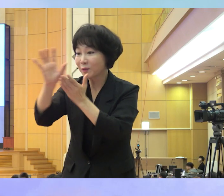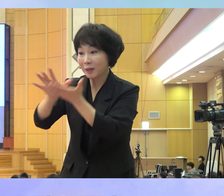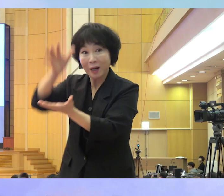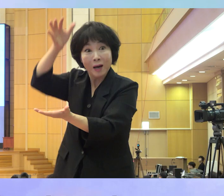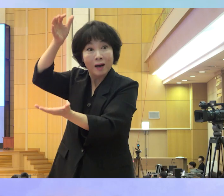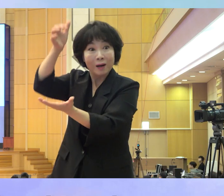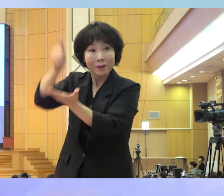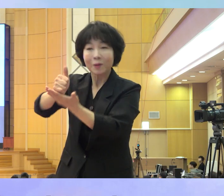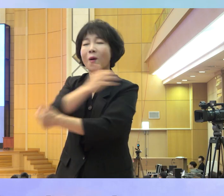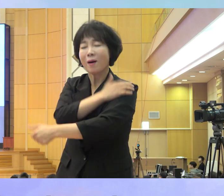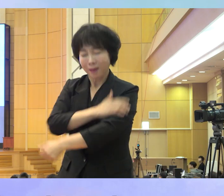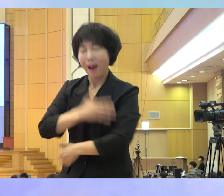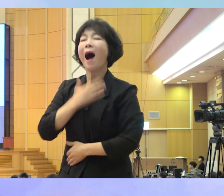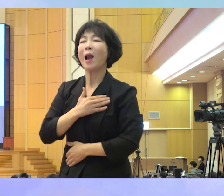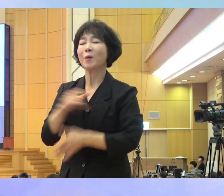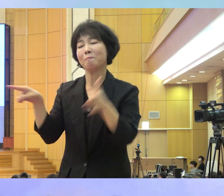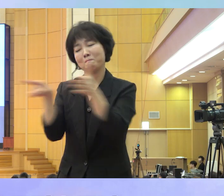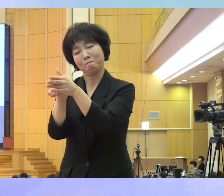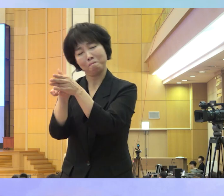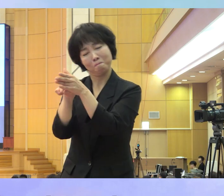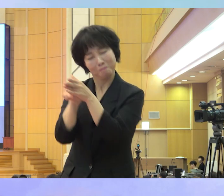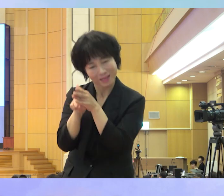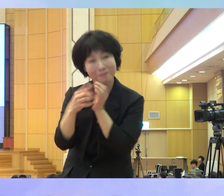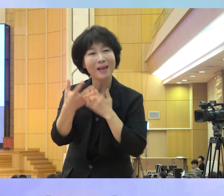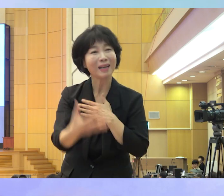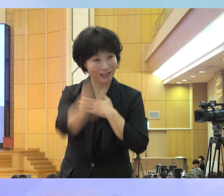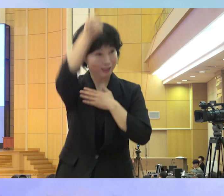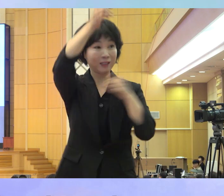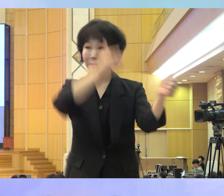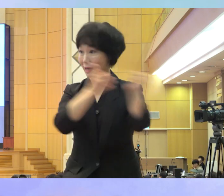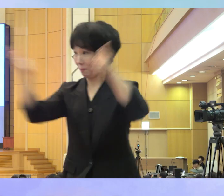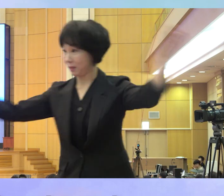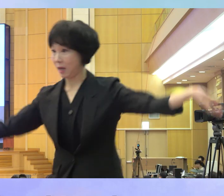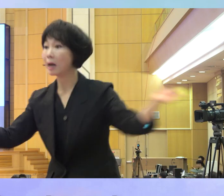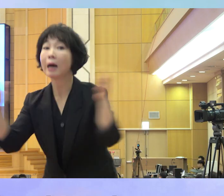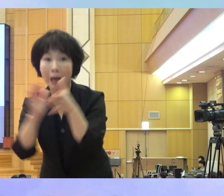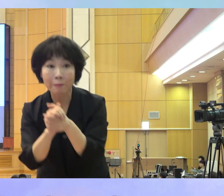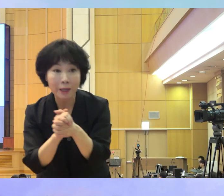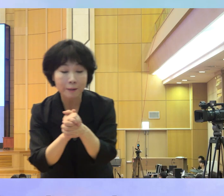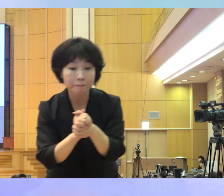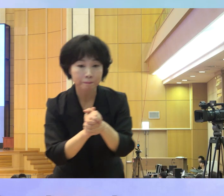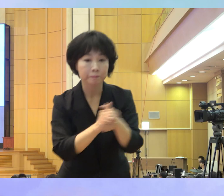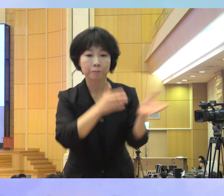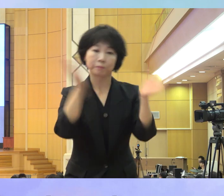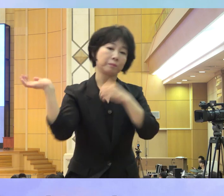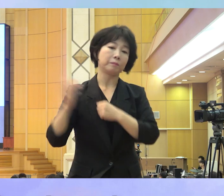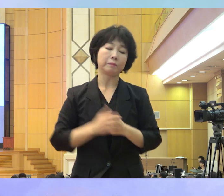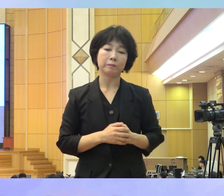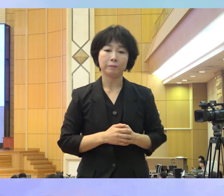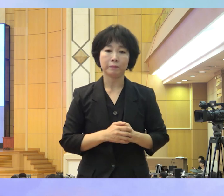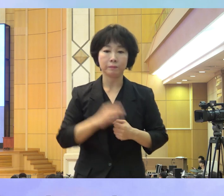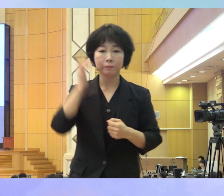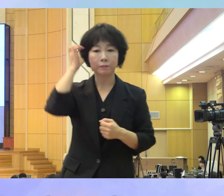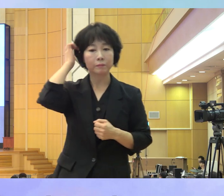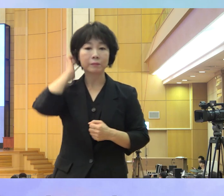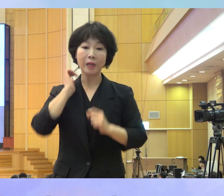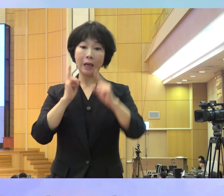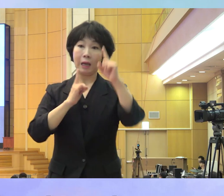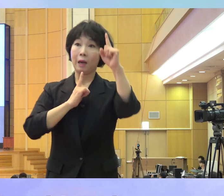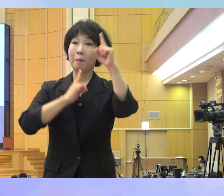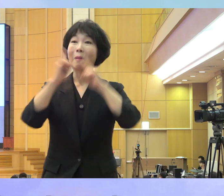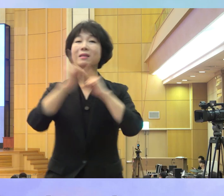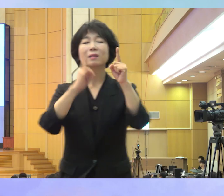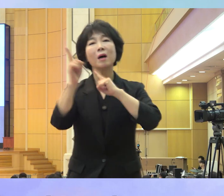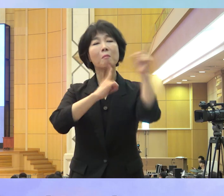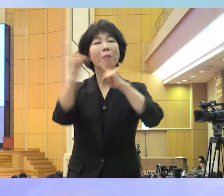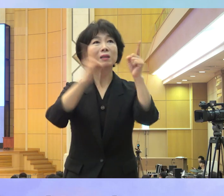그리스도를 알고 믿는 그런 믿음 되길 바랍니다. 7장 40절 읽어보겠습니다. 이 말씀을